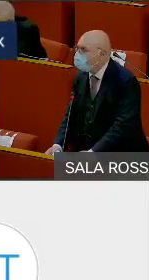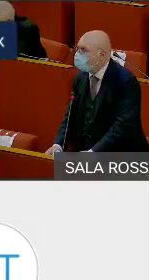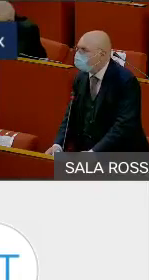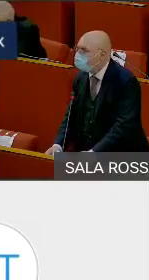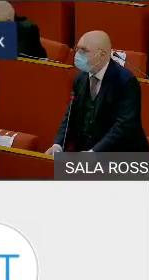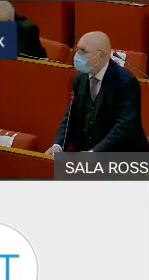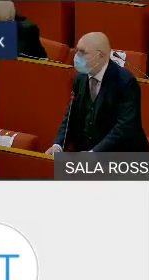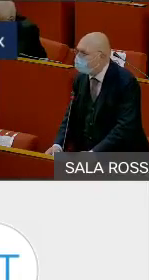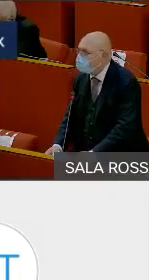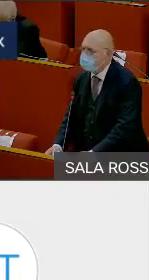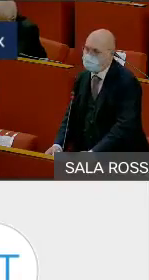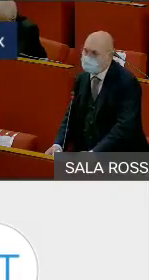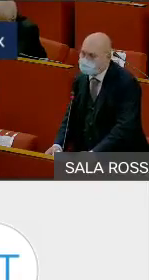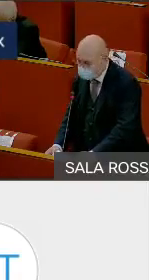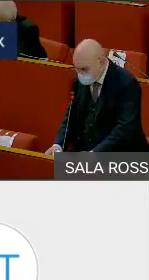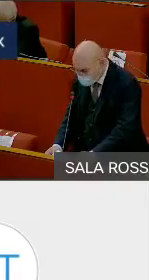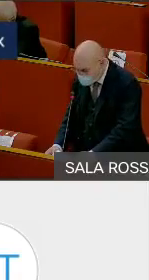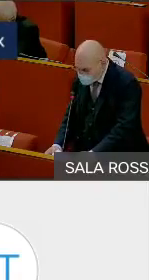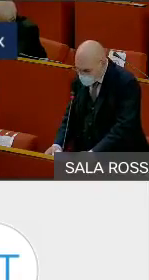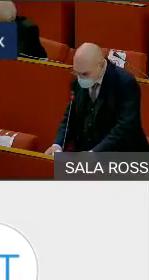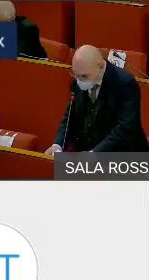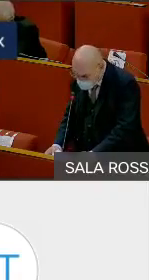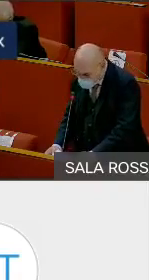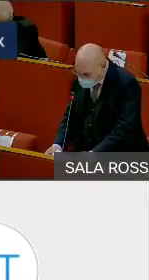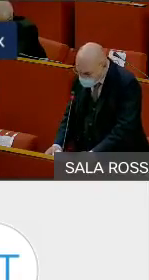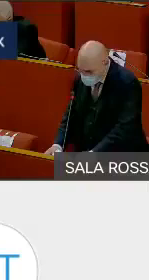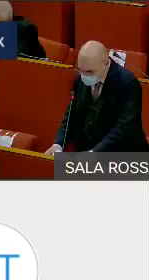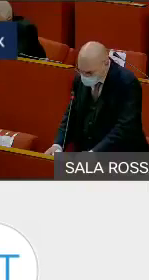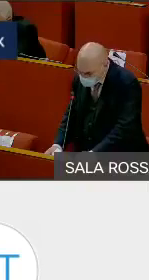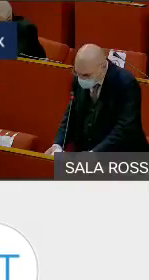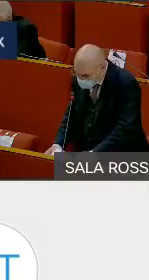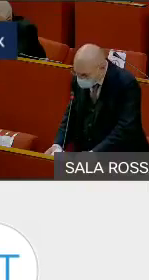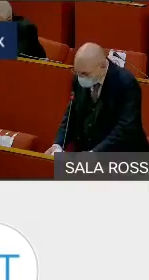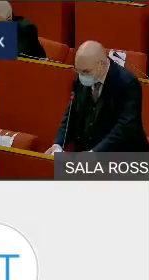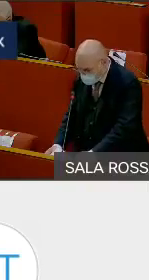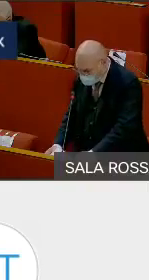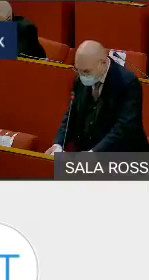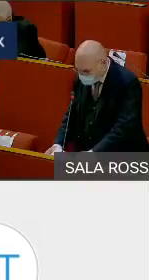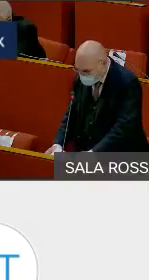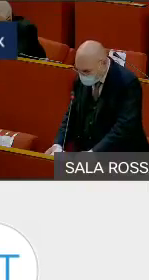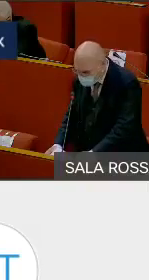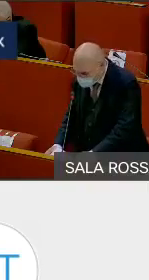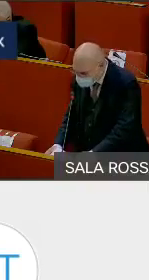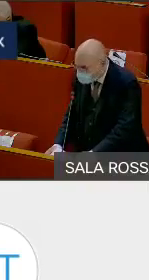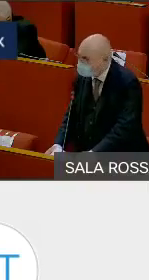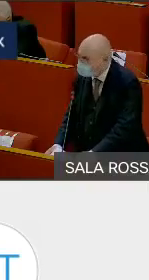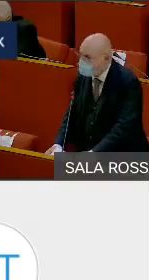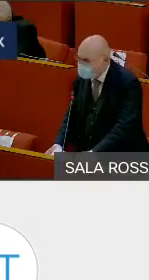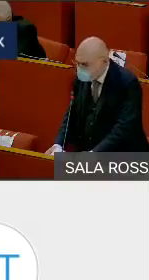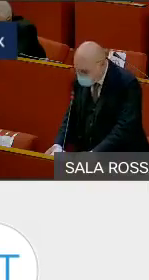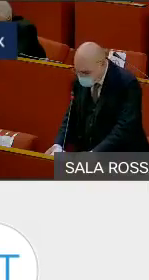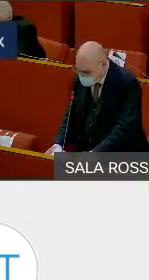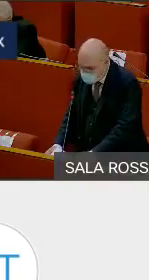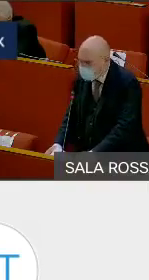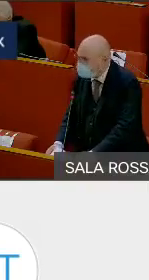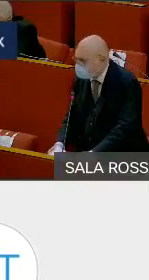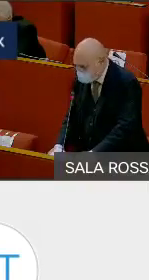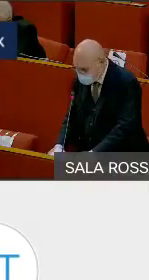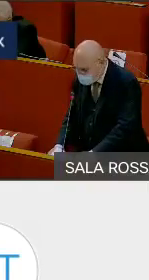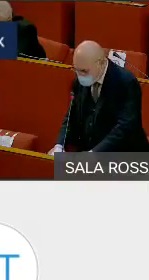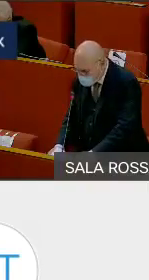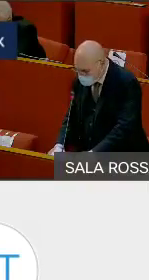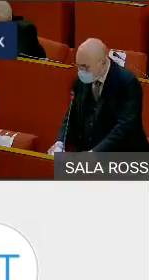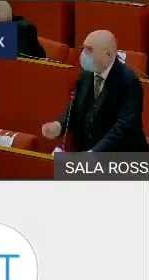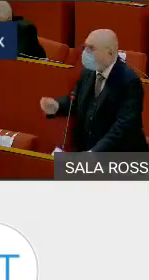vengono ristrutturati perché questo perché come è stato sottolineato anche della fase gli scopi della sovrintendenza ma come